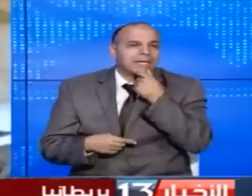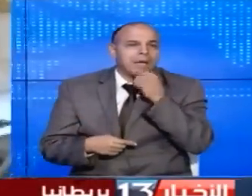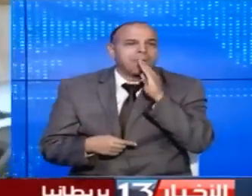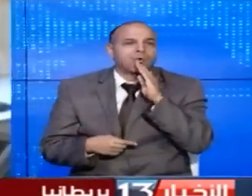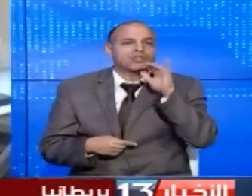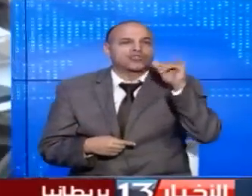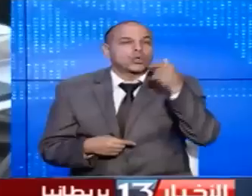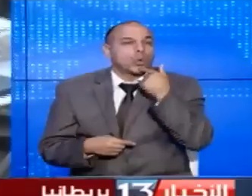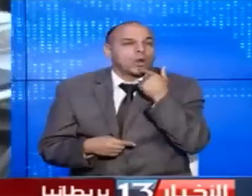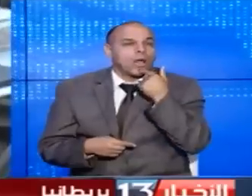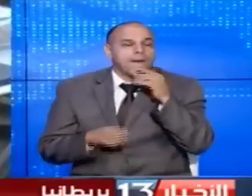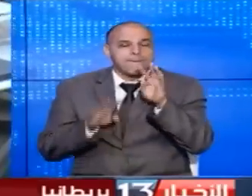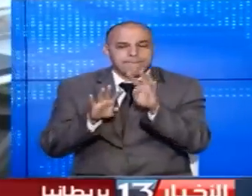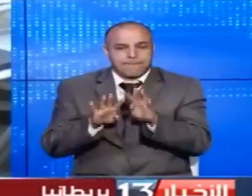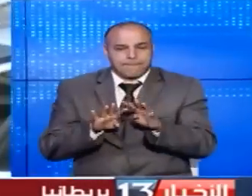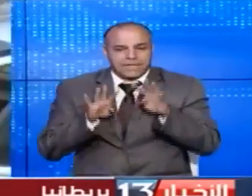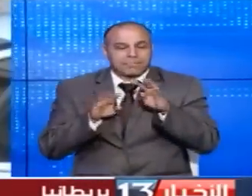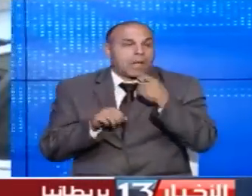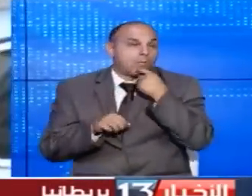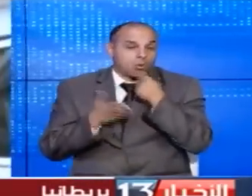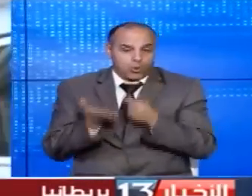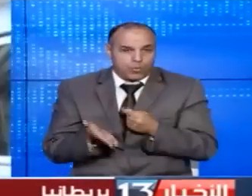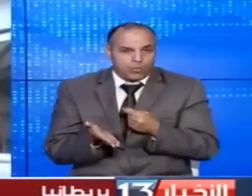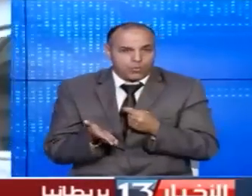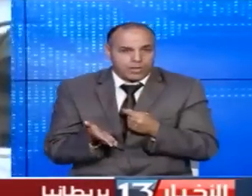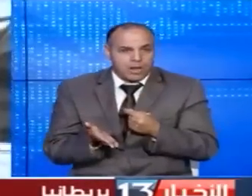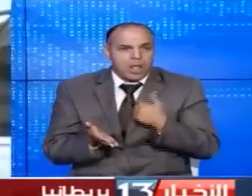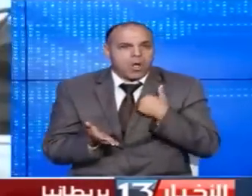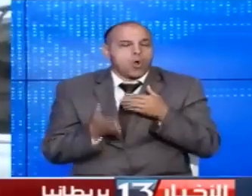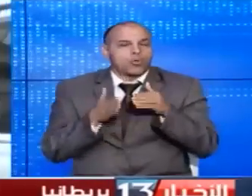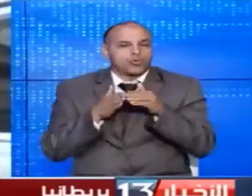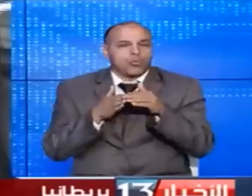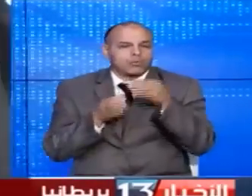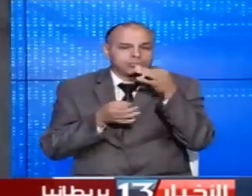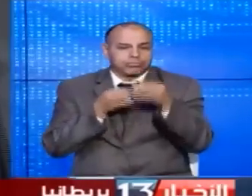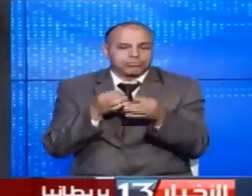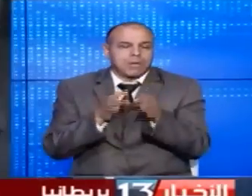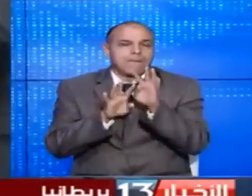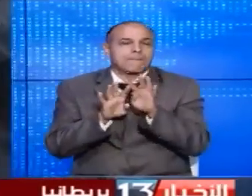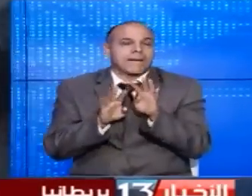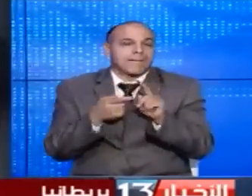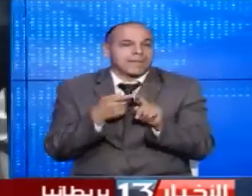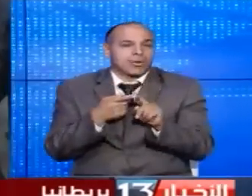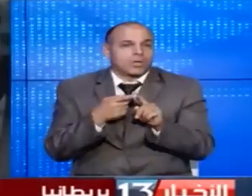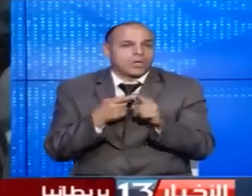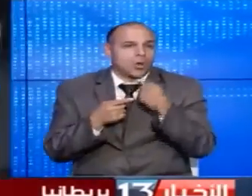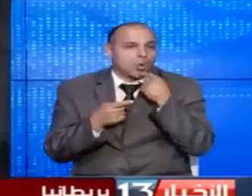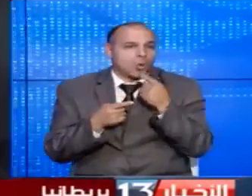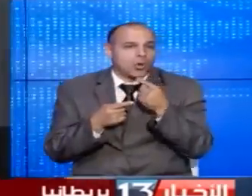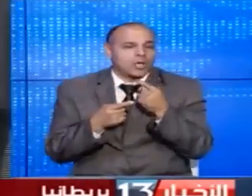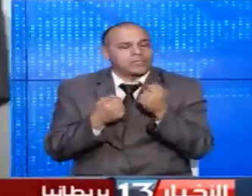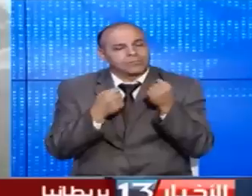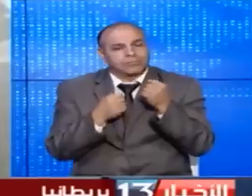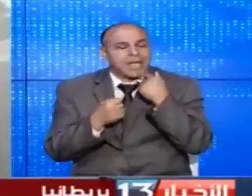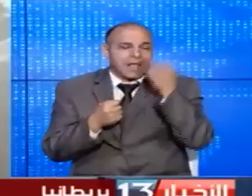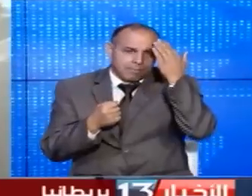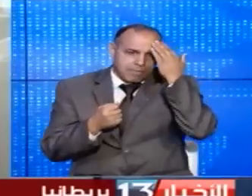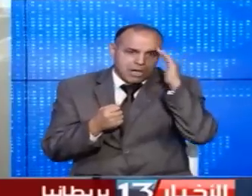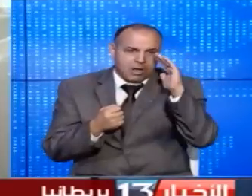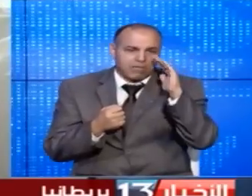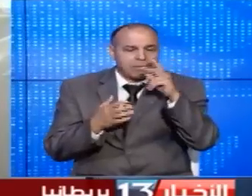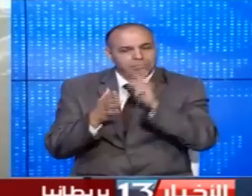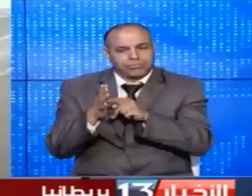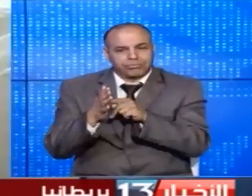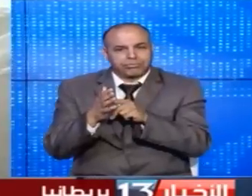جونسون اليوم أمام مجلس العموم البريطاني، فهو مطالب في كلمته إلى البرلمان بالاستماتة في الدفاع عما يعرف